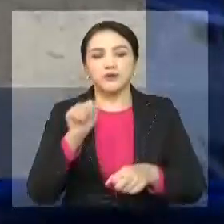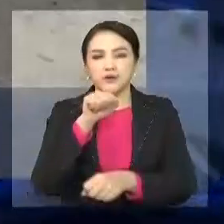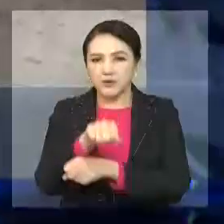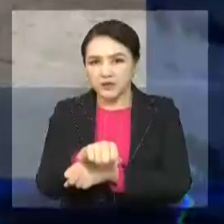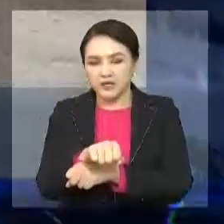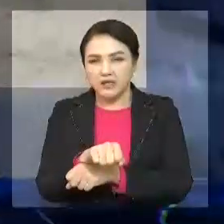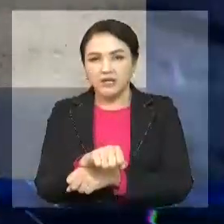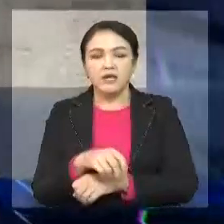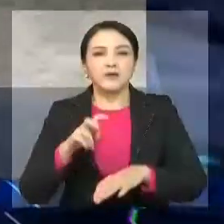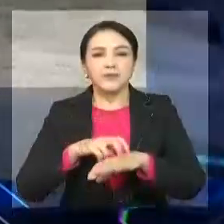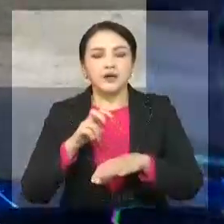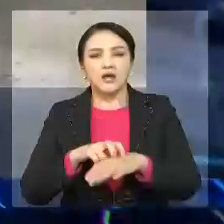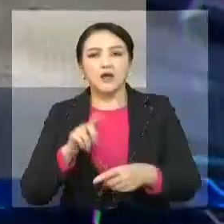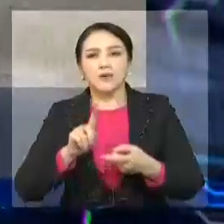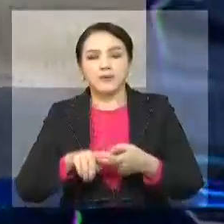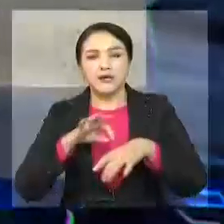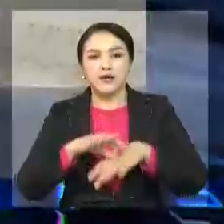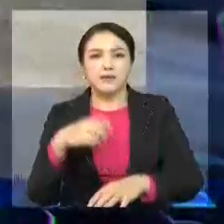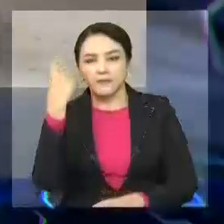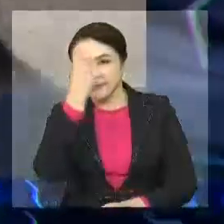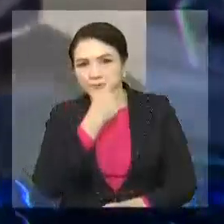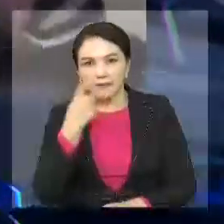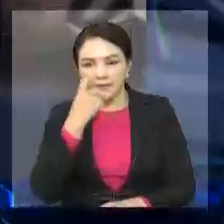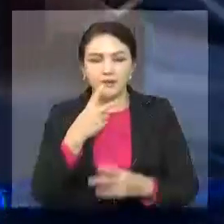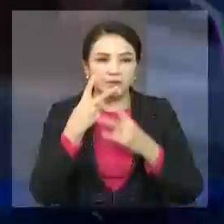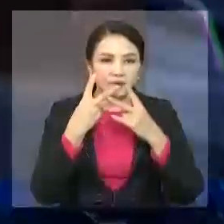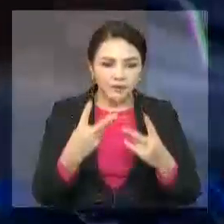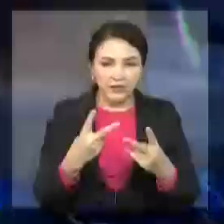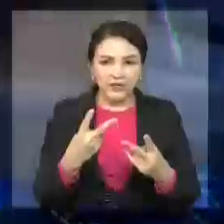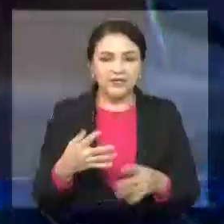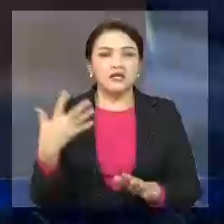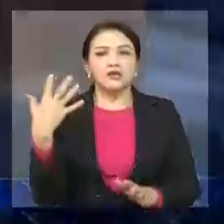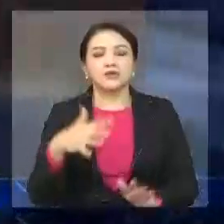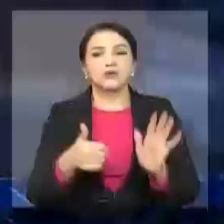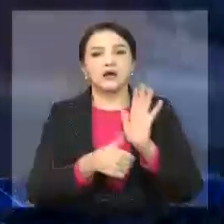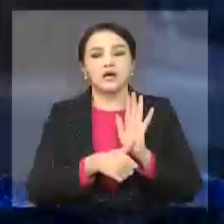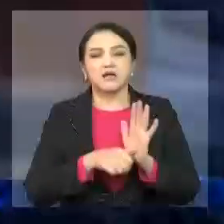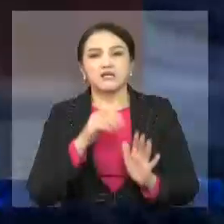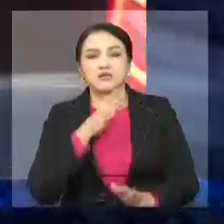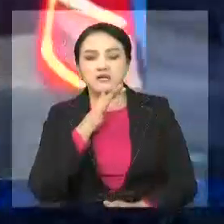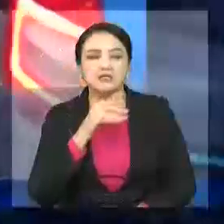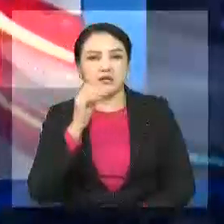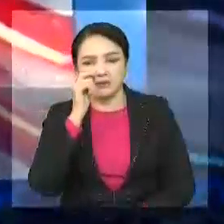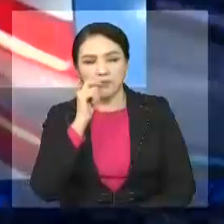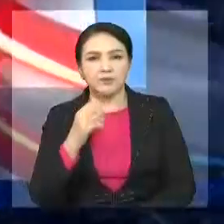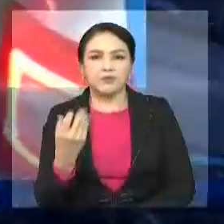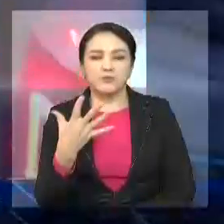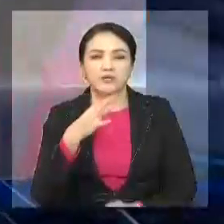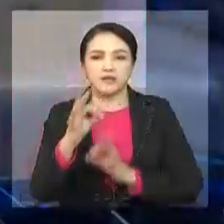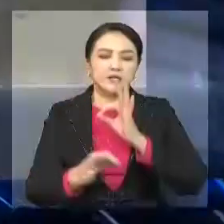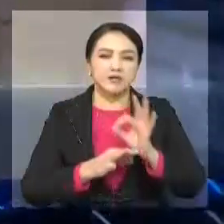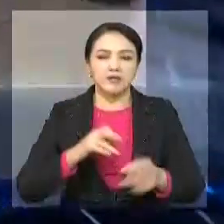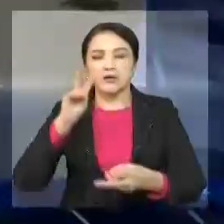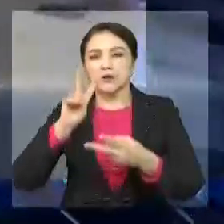тоқтатқан. Медициналық куәландыру жүргізушінің масаң күйде екенін көрсетті. 56 жастағы ер адам 15 тәулікке қамауға алу